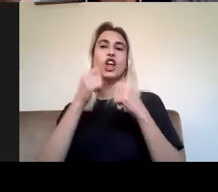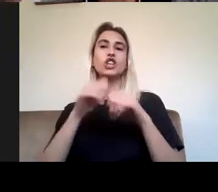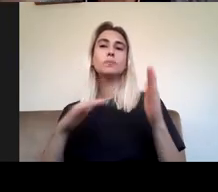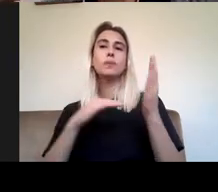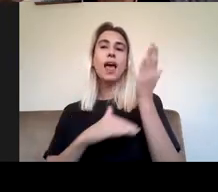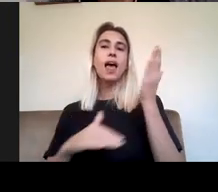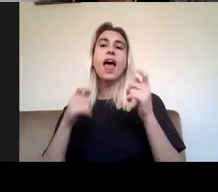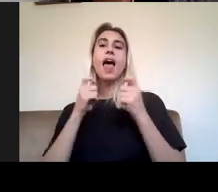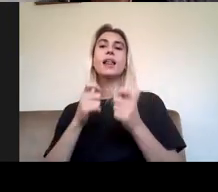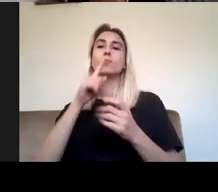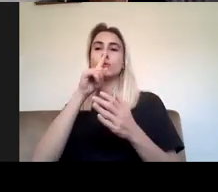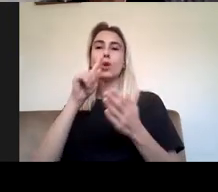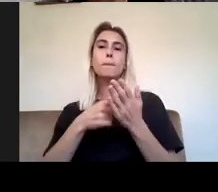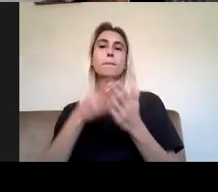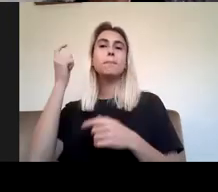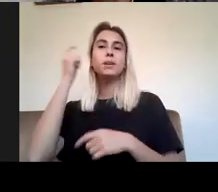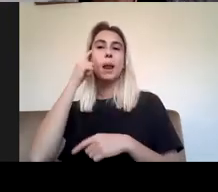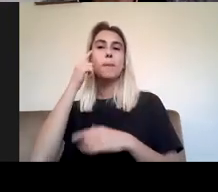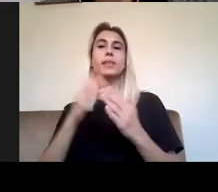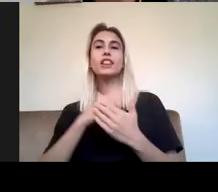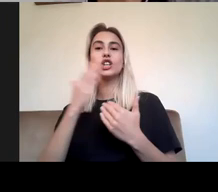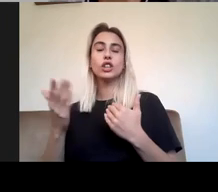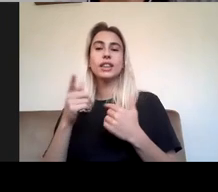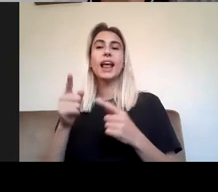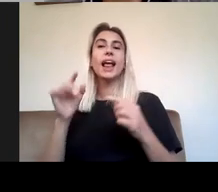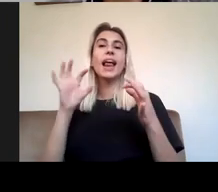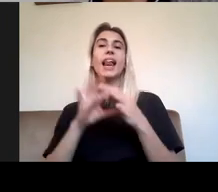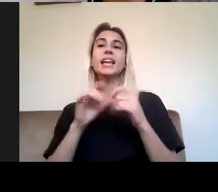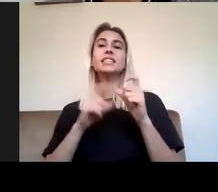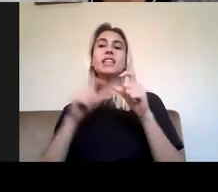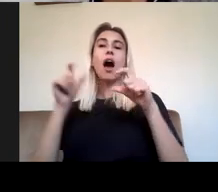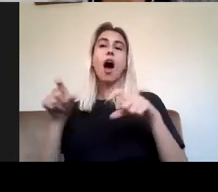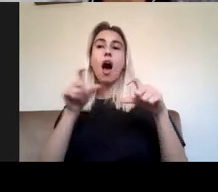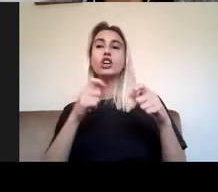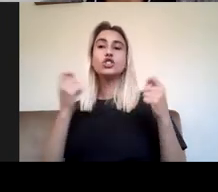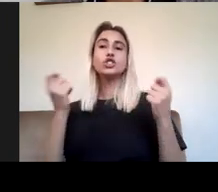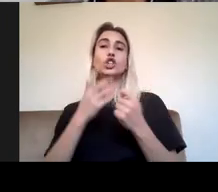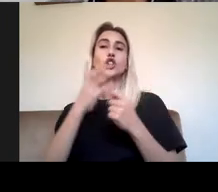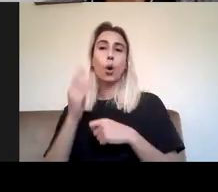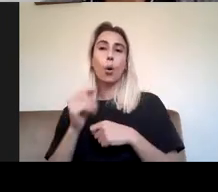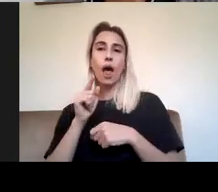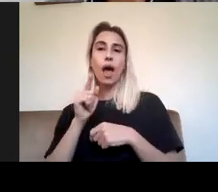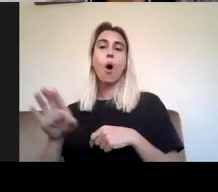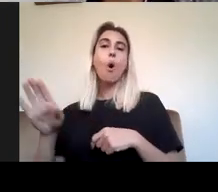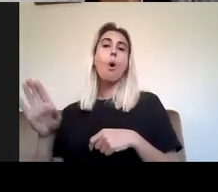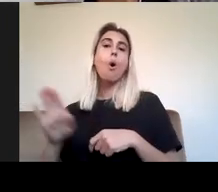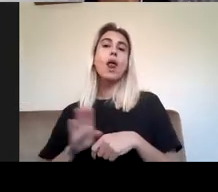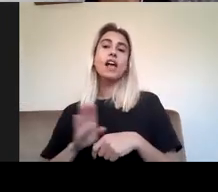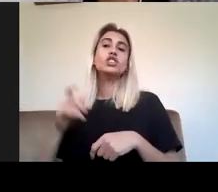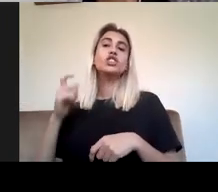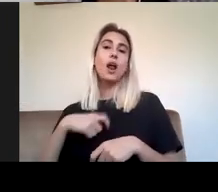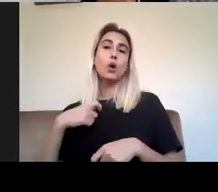eğitim noktası sadece bilinçlendirmenin dışında ilgili sahalarda çalışacak olan öğrencilerde